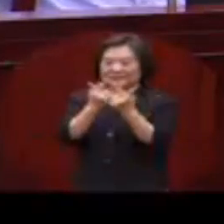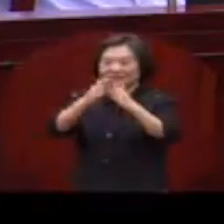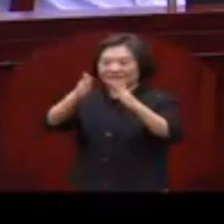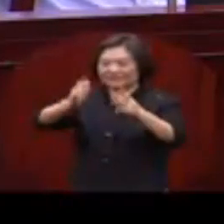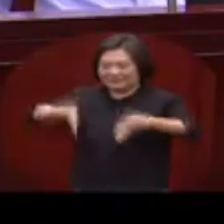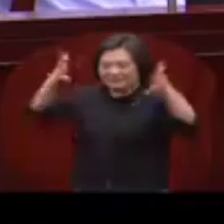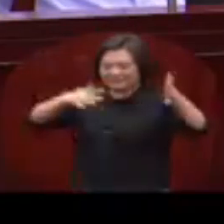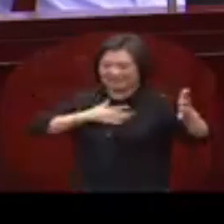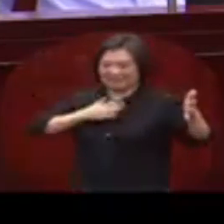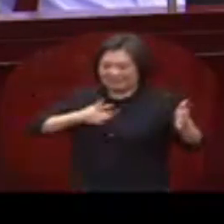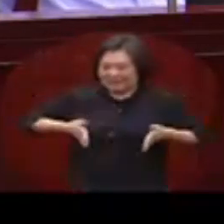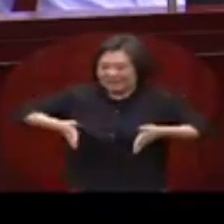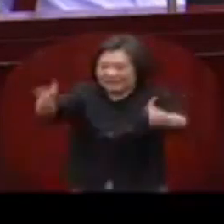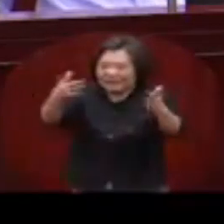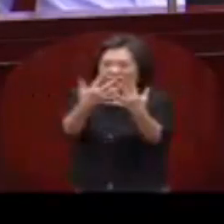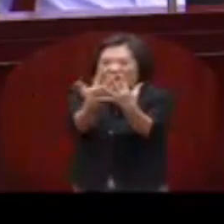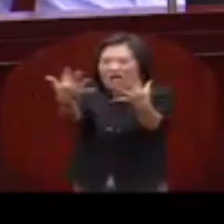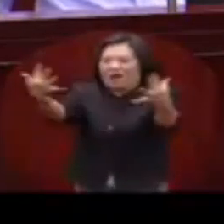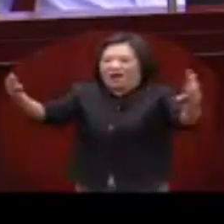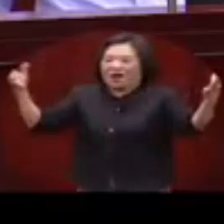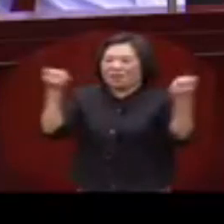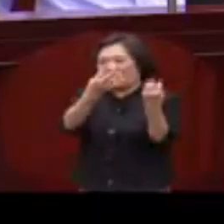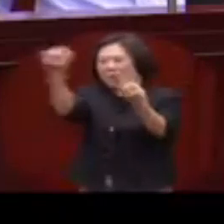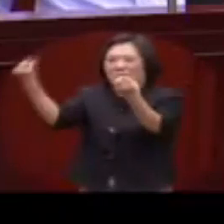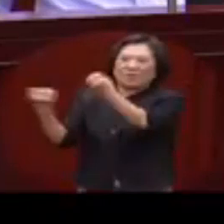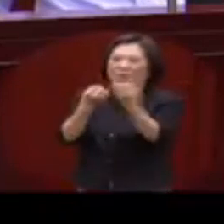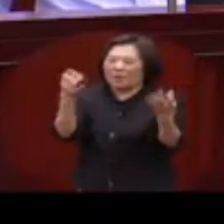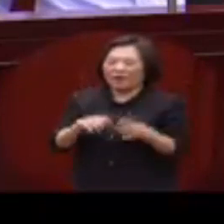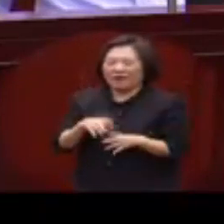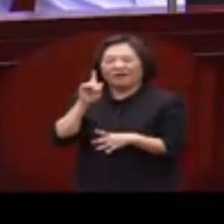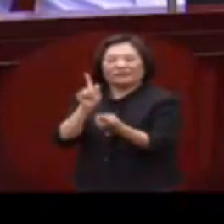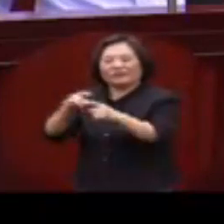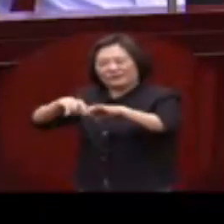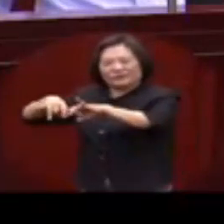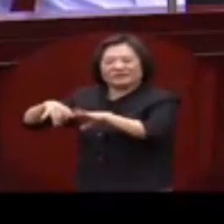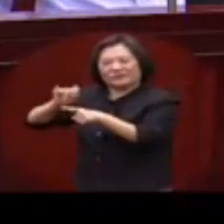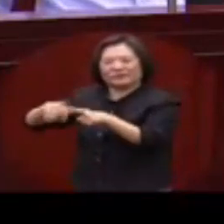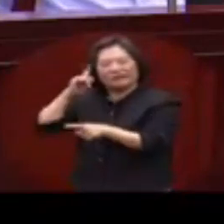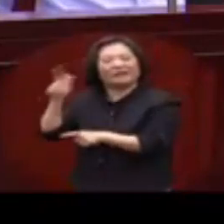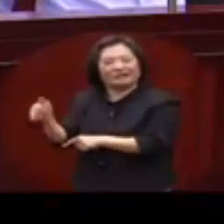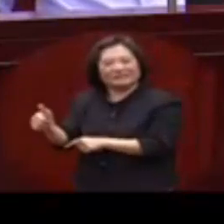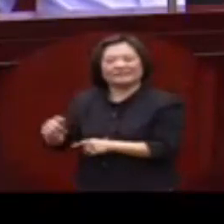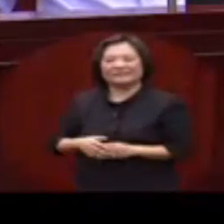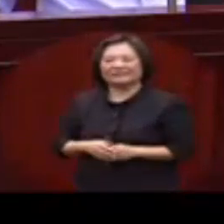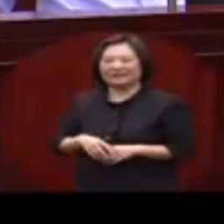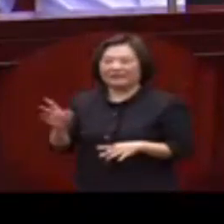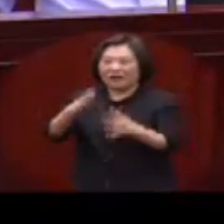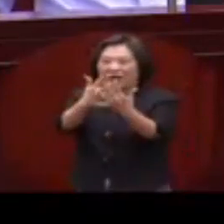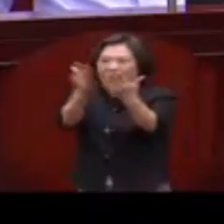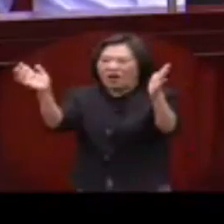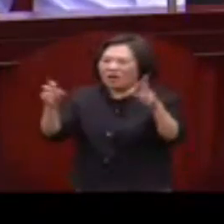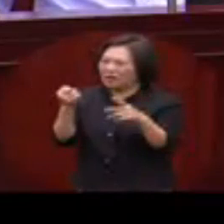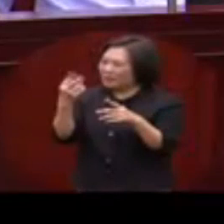都是私人出钱理事哈，那我们台北市政府只算是只能说谢谢哈，这个谢谢这个产业哈。这个大概有200万人来